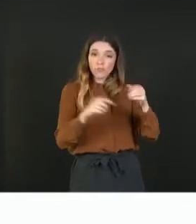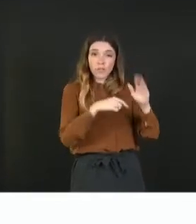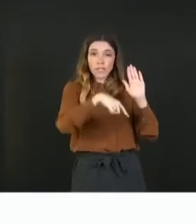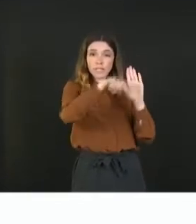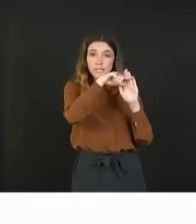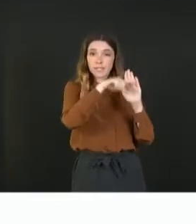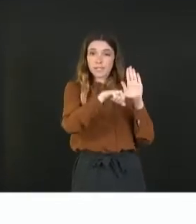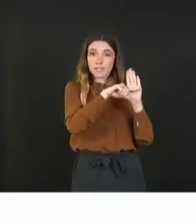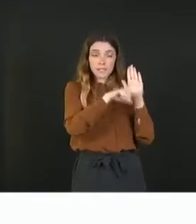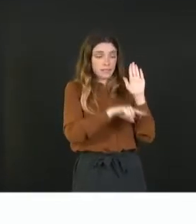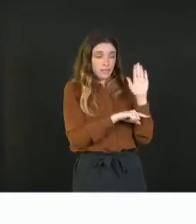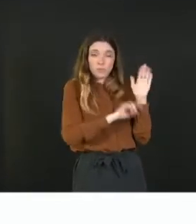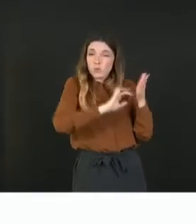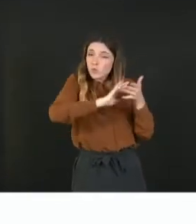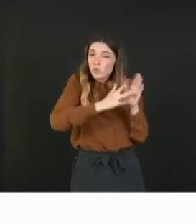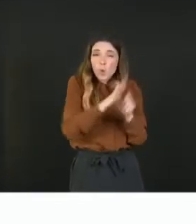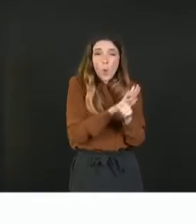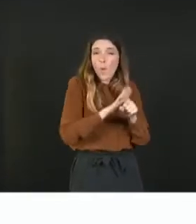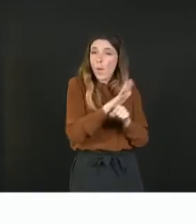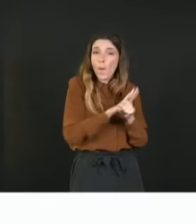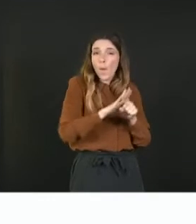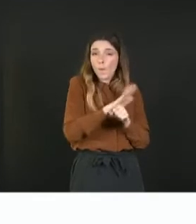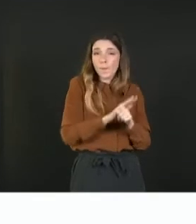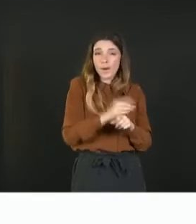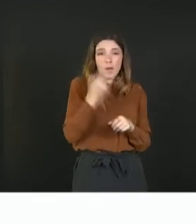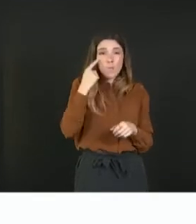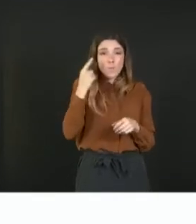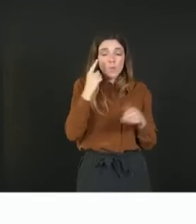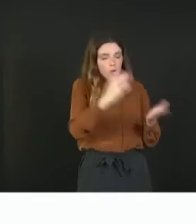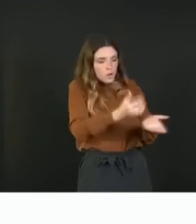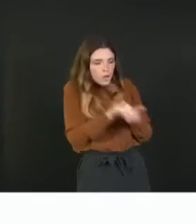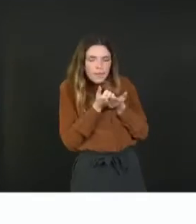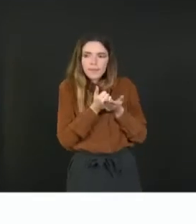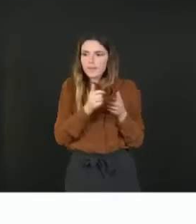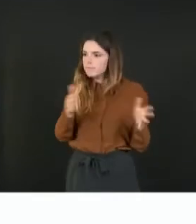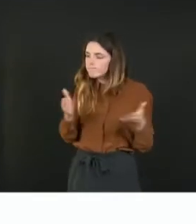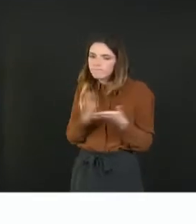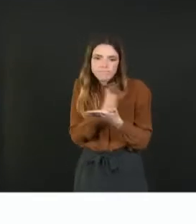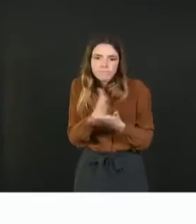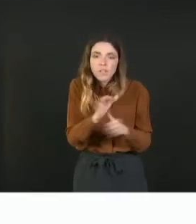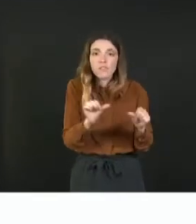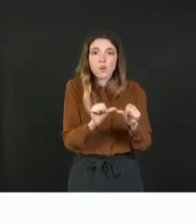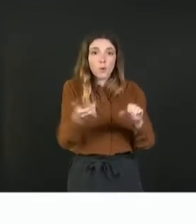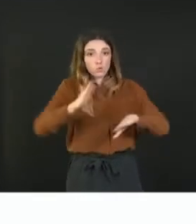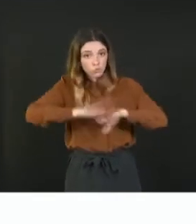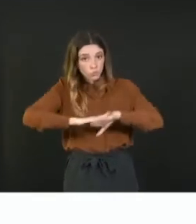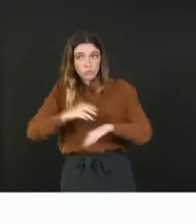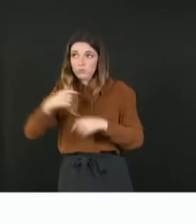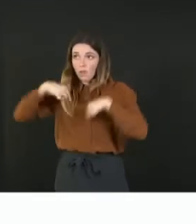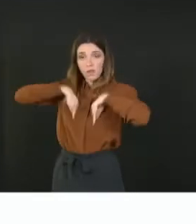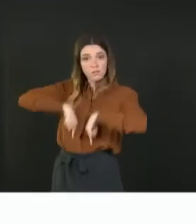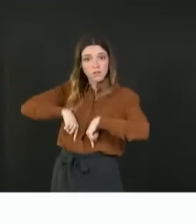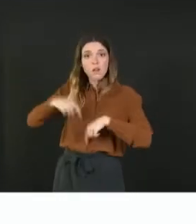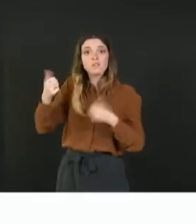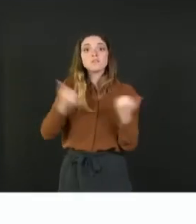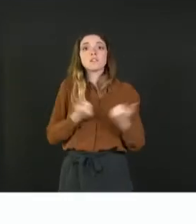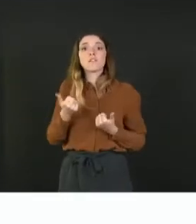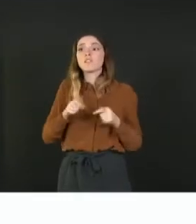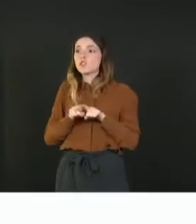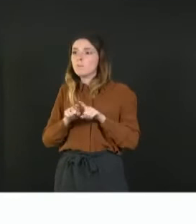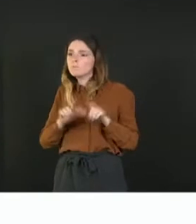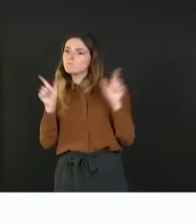tout de ce qu'il faudrait faire aujourd'hui et que finalement, les services de l'État ne contraignent